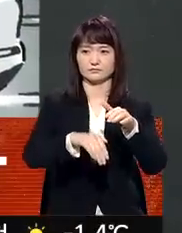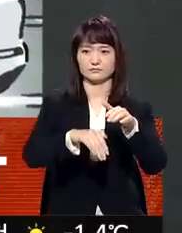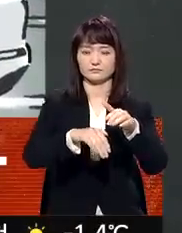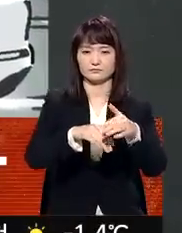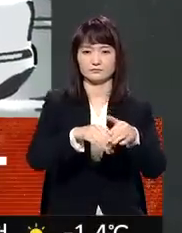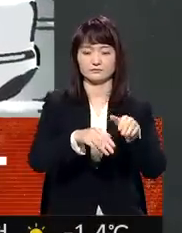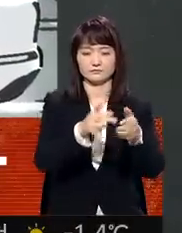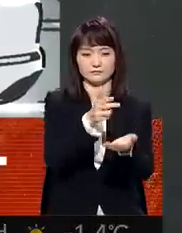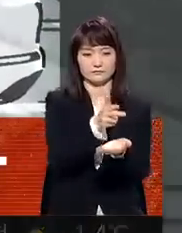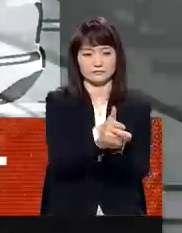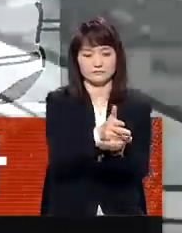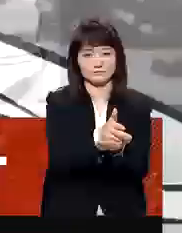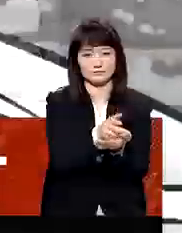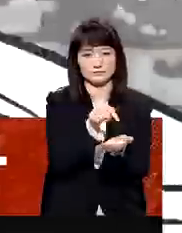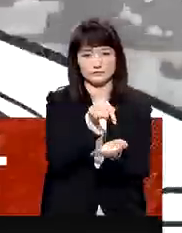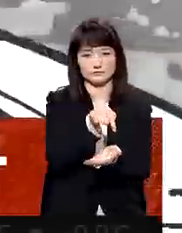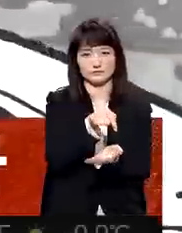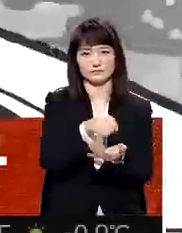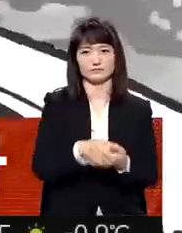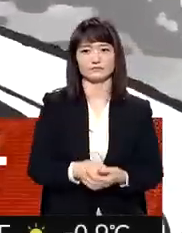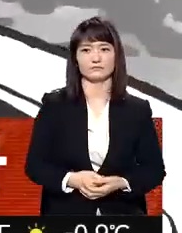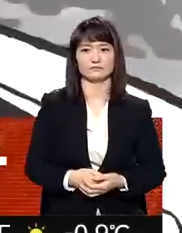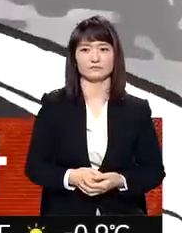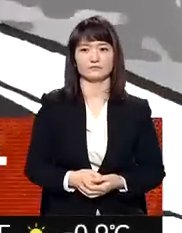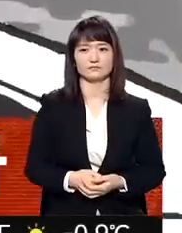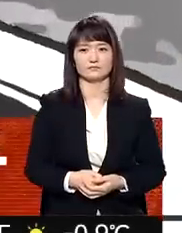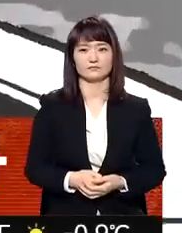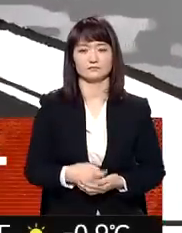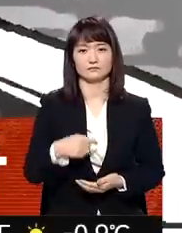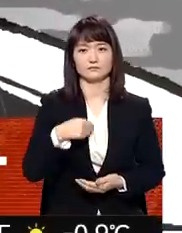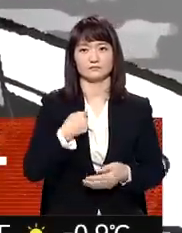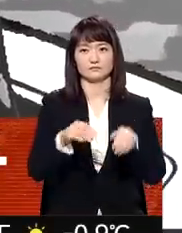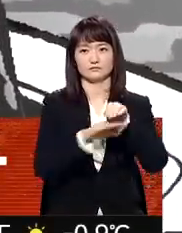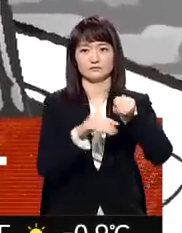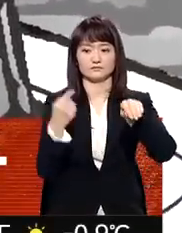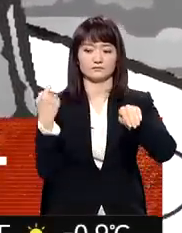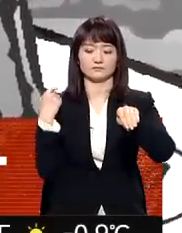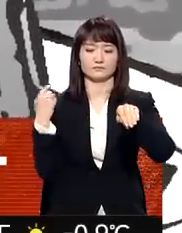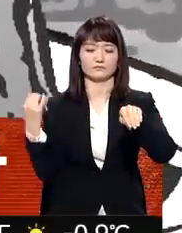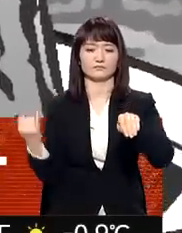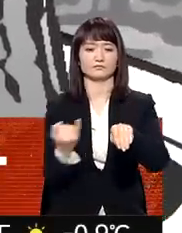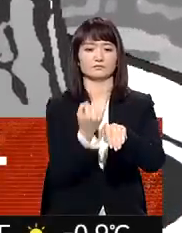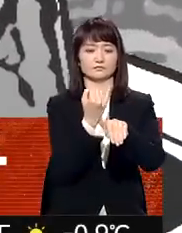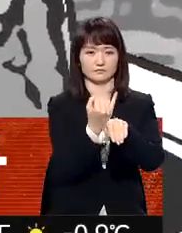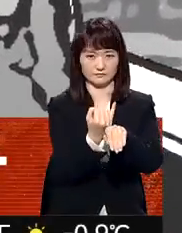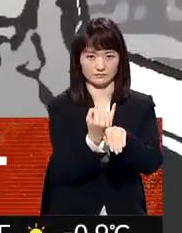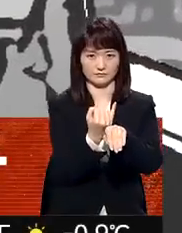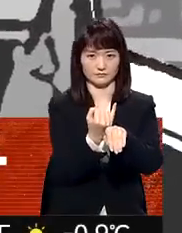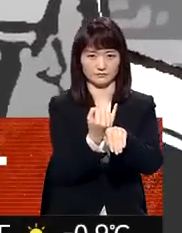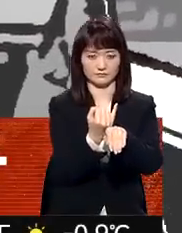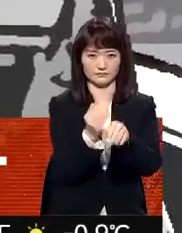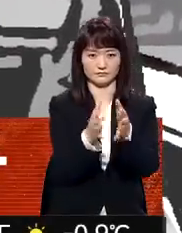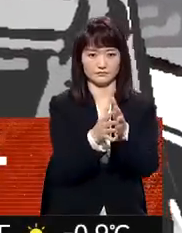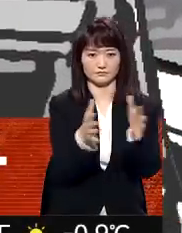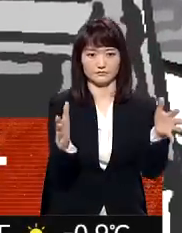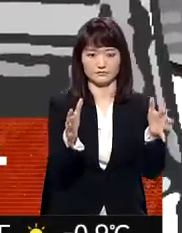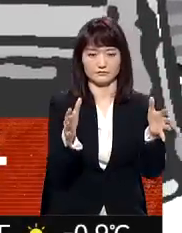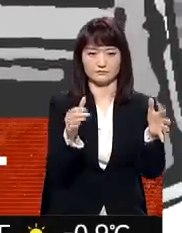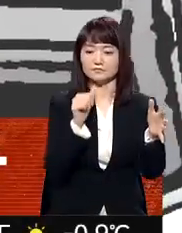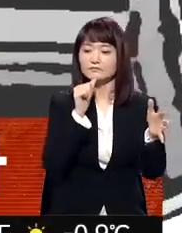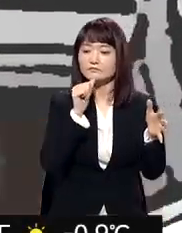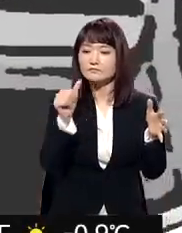모습이 포착됐는데 여기서부터 자기 차 뒷차량의 여성을 태운 다음에이 아파트에서 5분 거리에